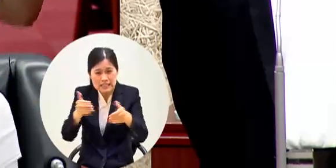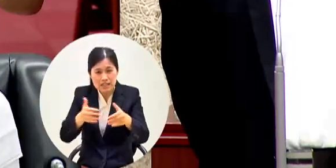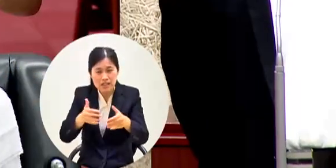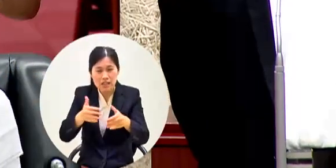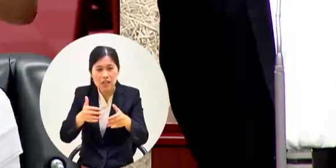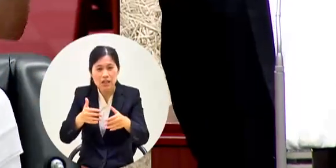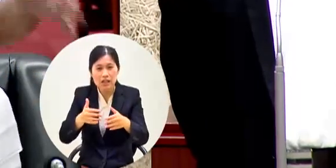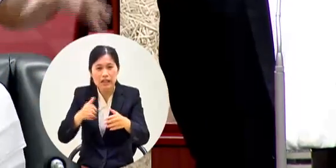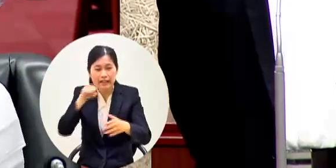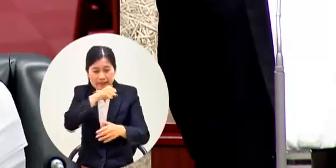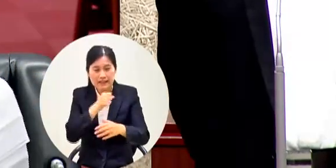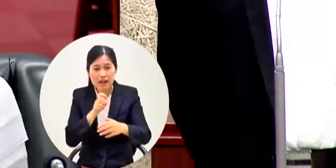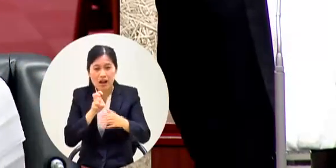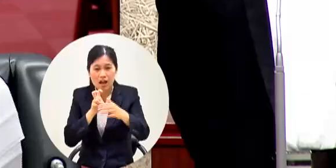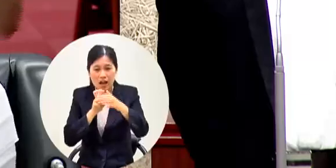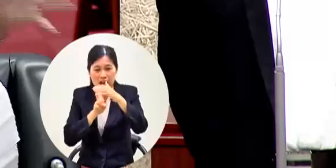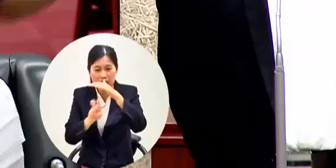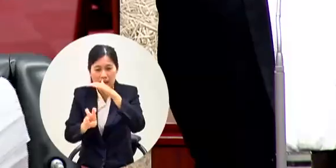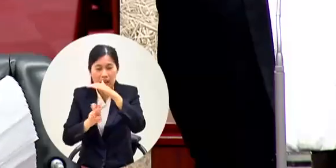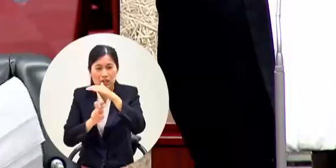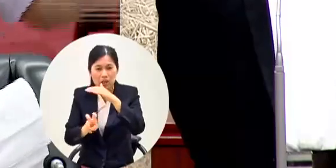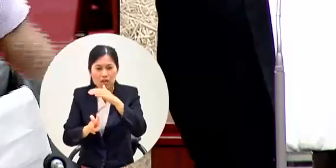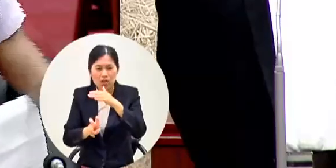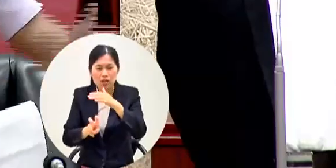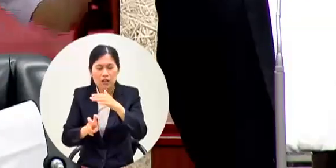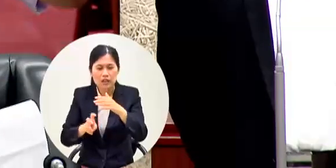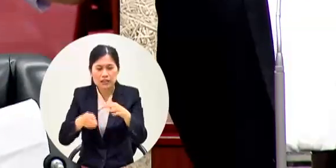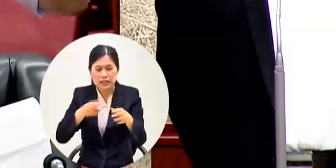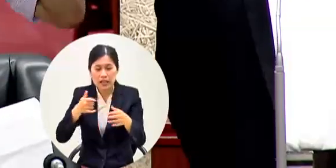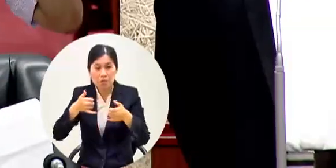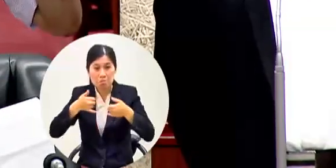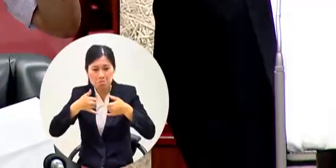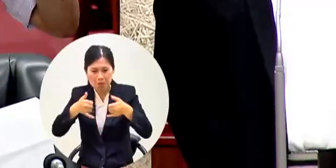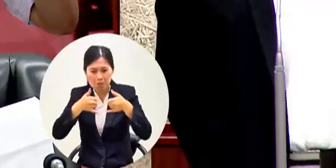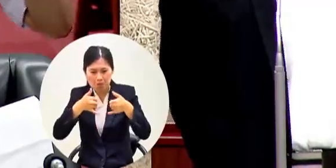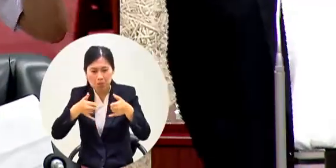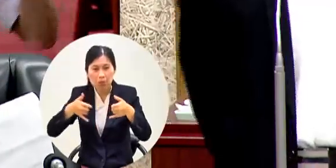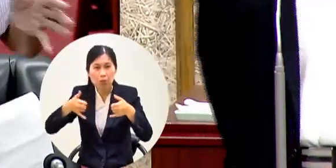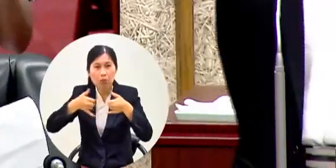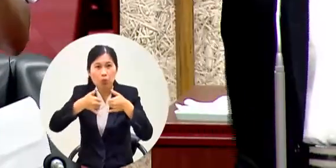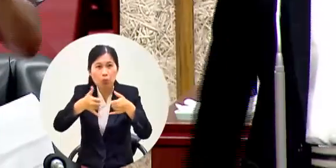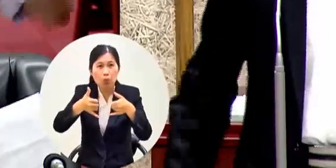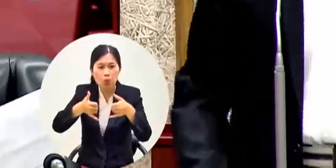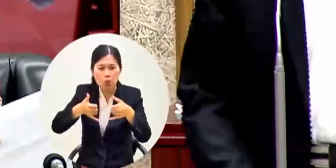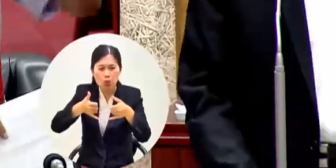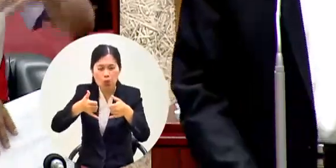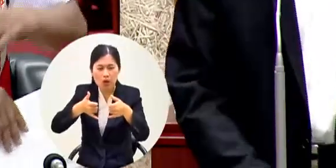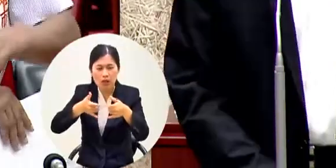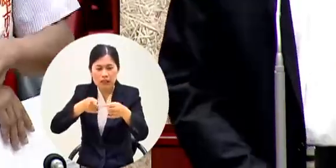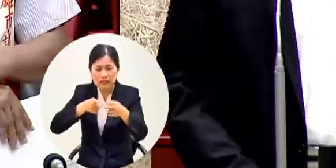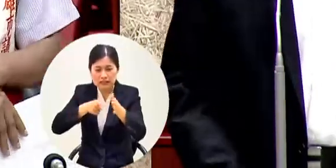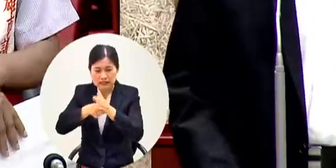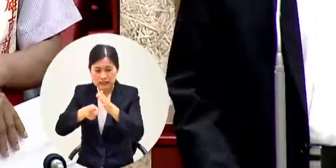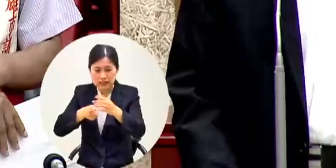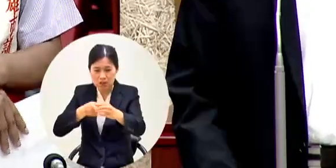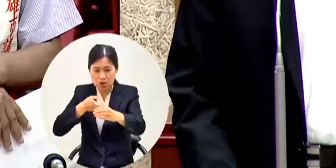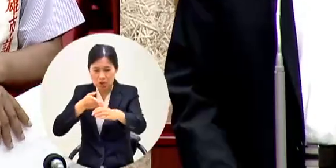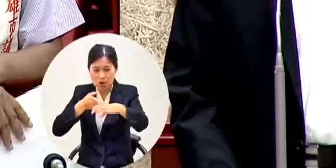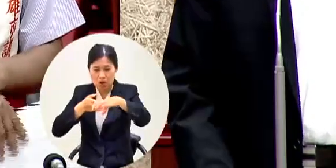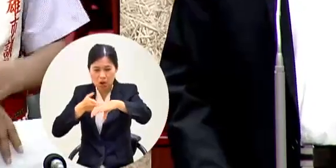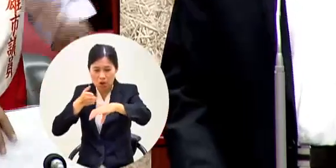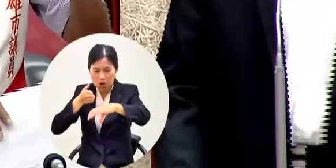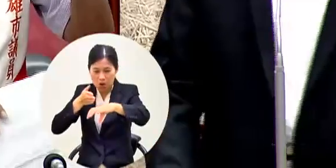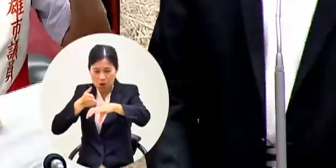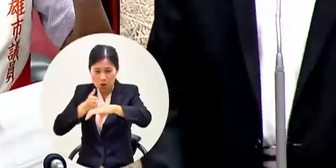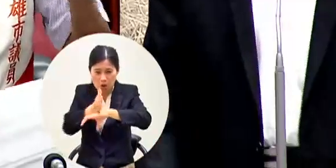整。当时这个地方是因为民国将近58年要开辟台